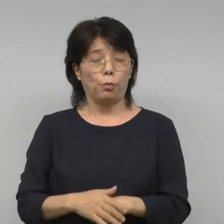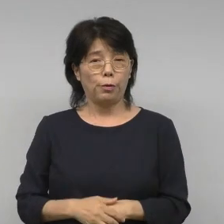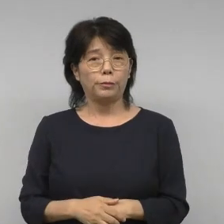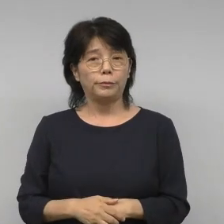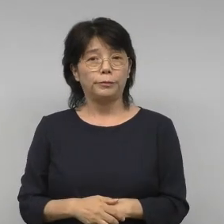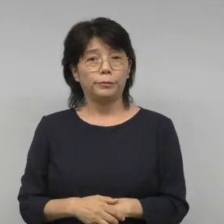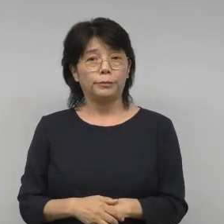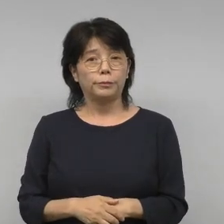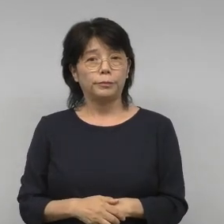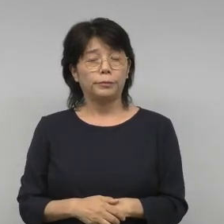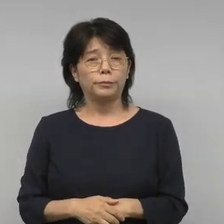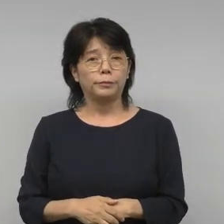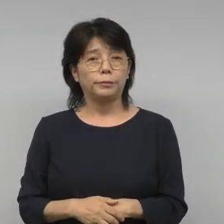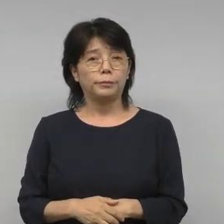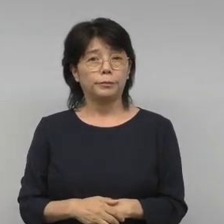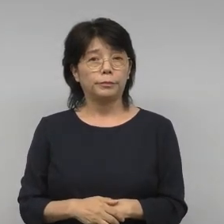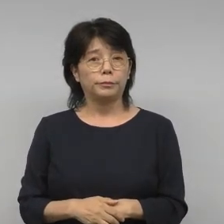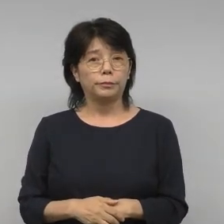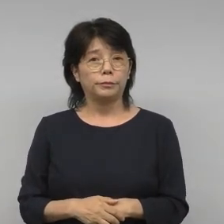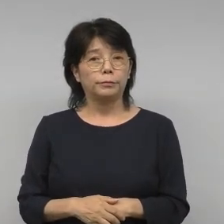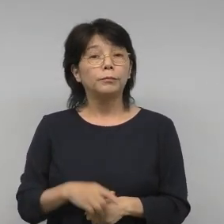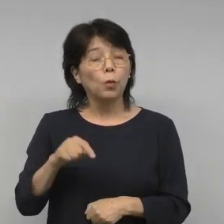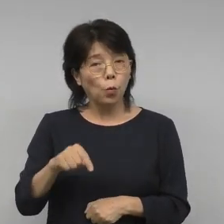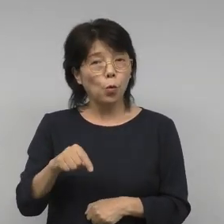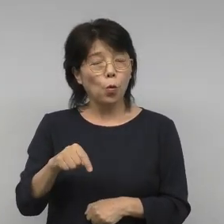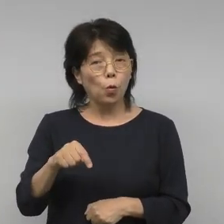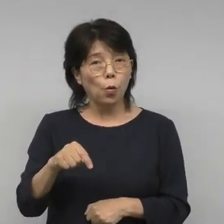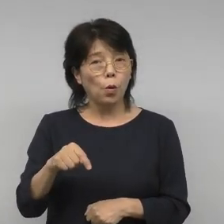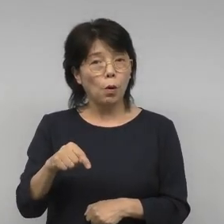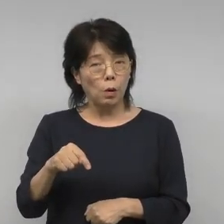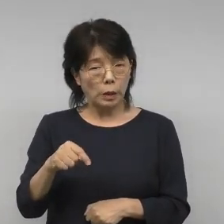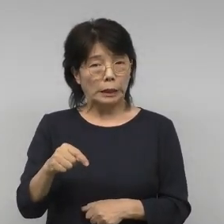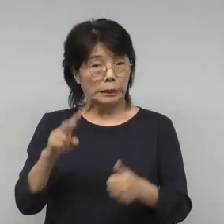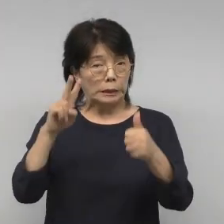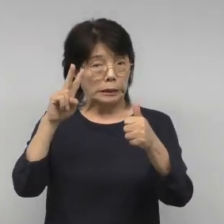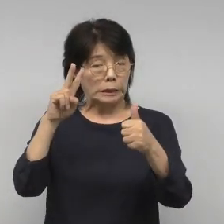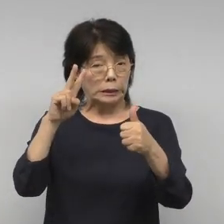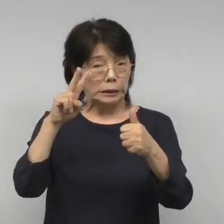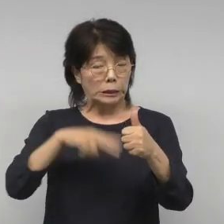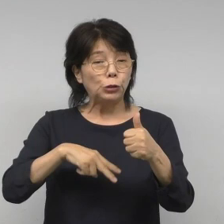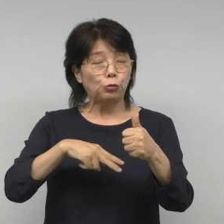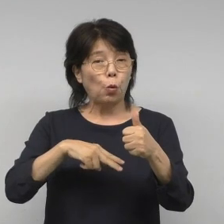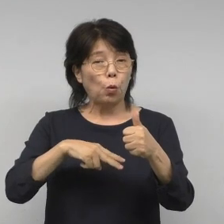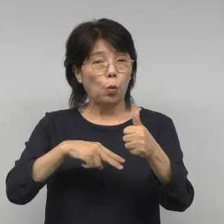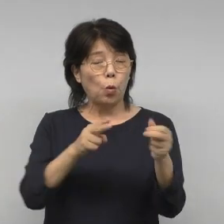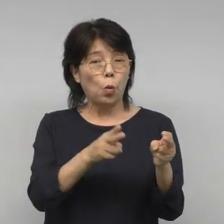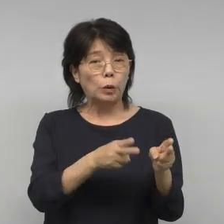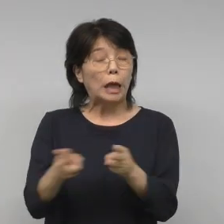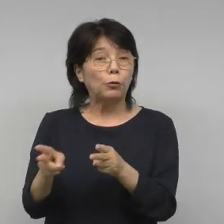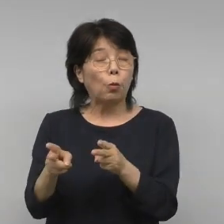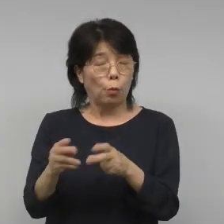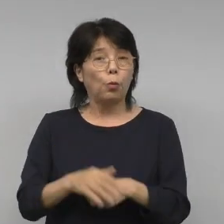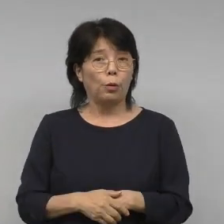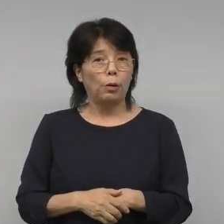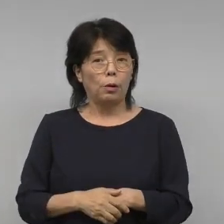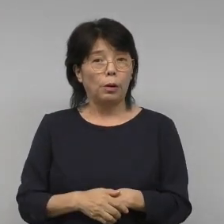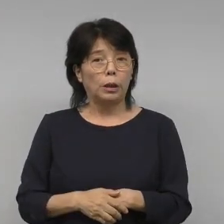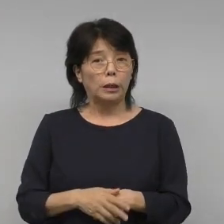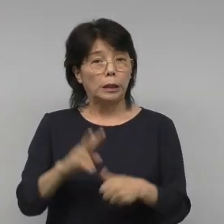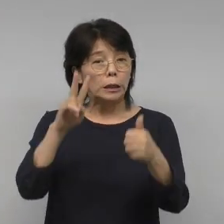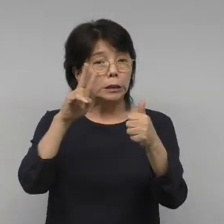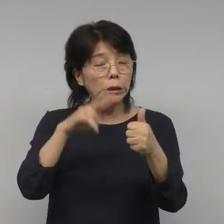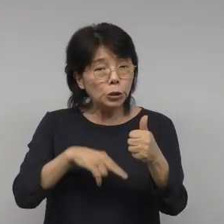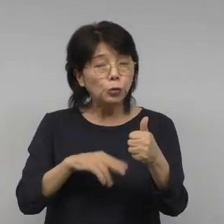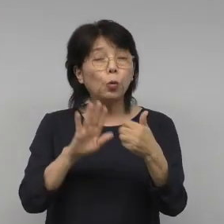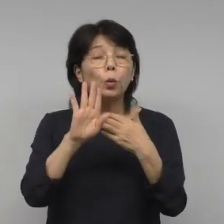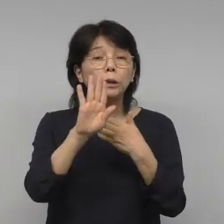と、それからこの掛川茶フェアトレードの認証制度、まあ、これは以前からお話してますが、認証して、そして